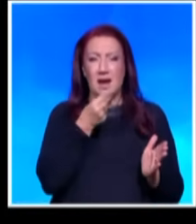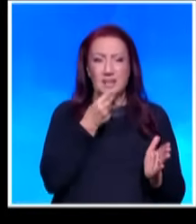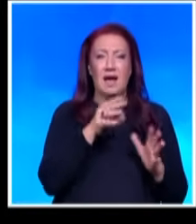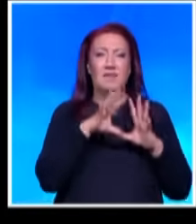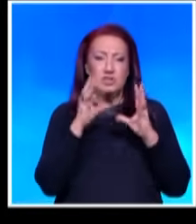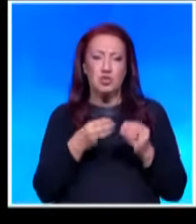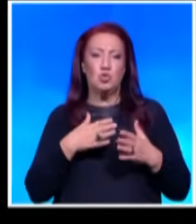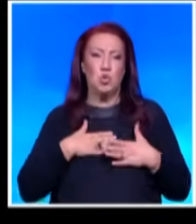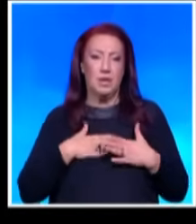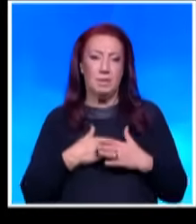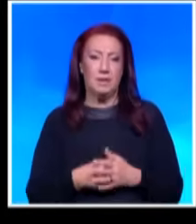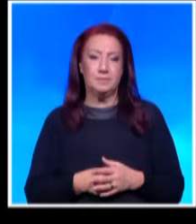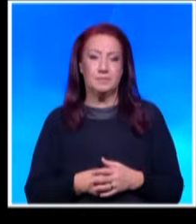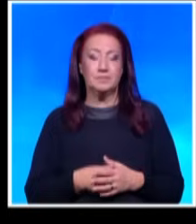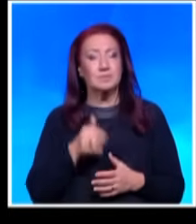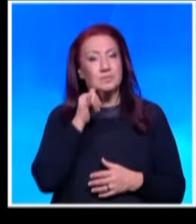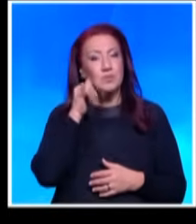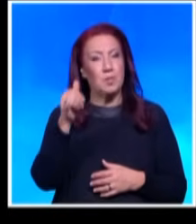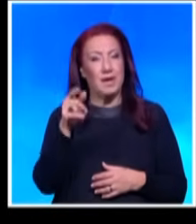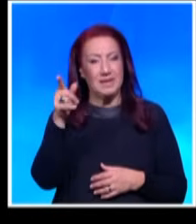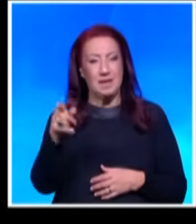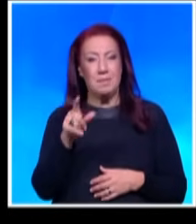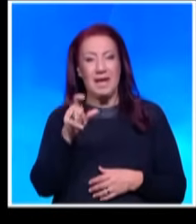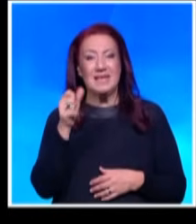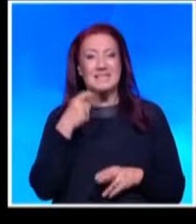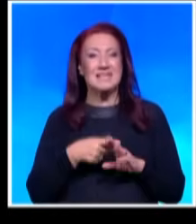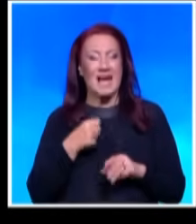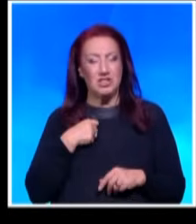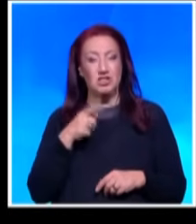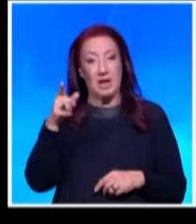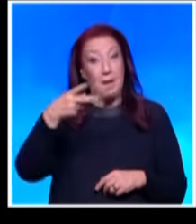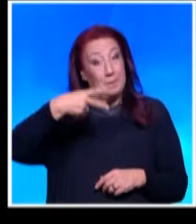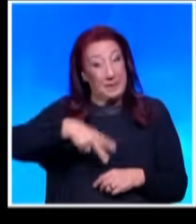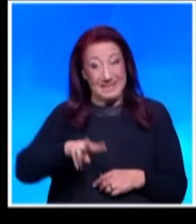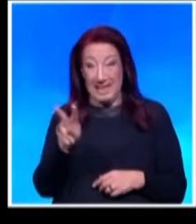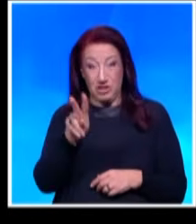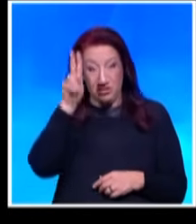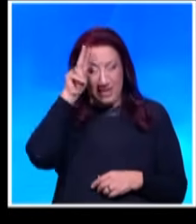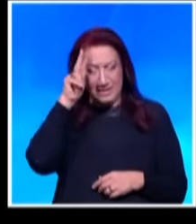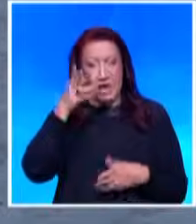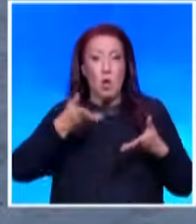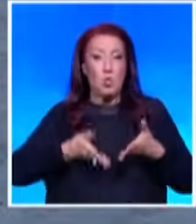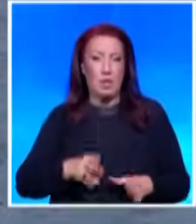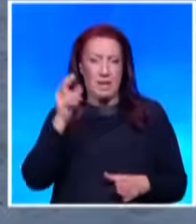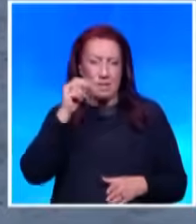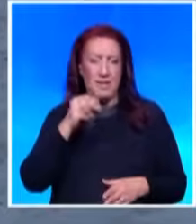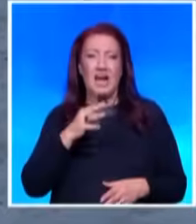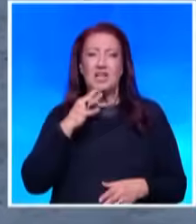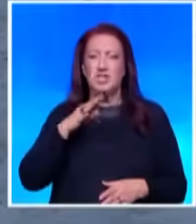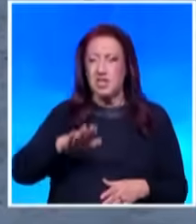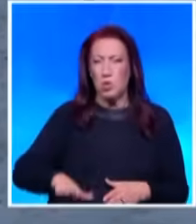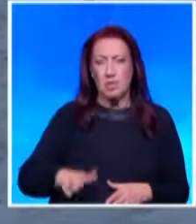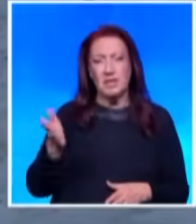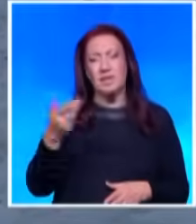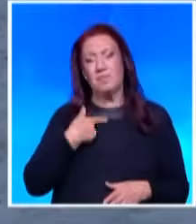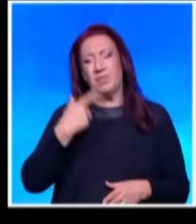всичко. Свързваме се и с Ашар. Тя и близначката и Самър са родени в България, но едва 4 годишни напускат страната ни и